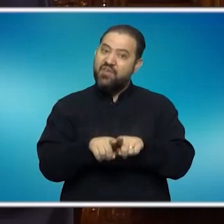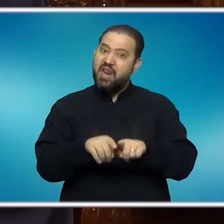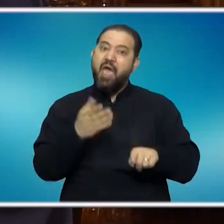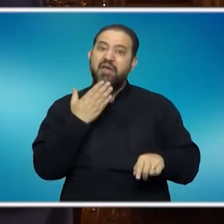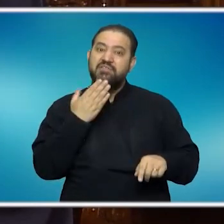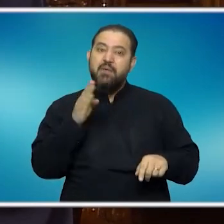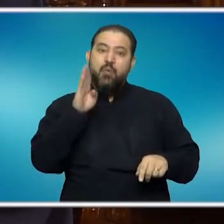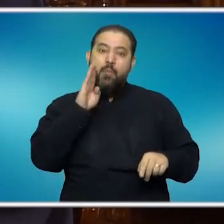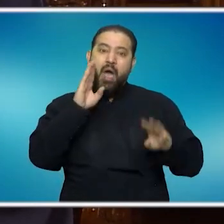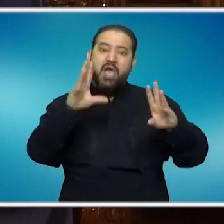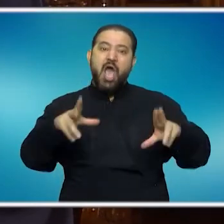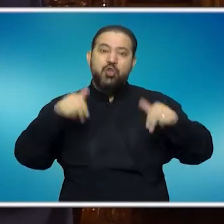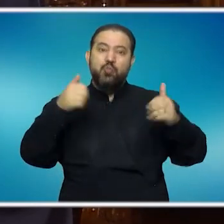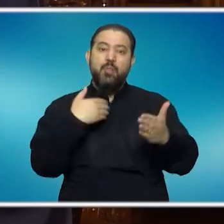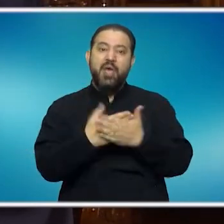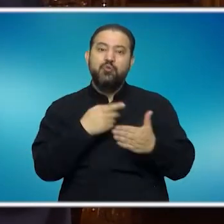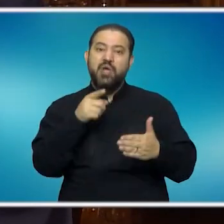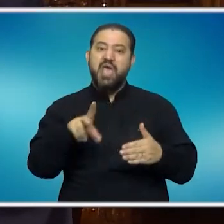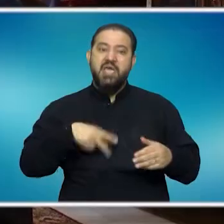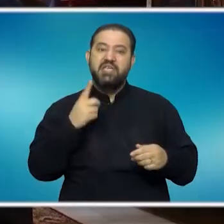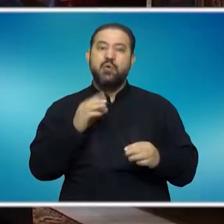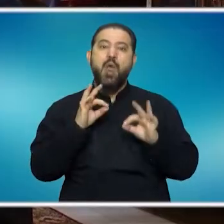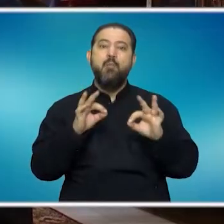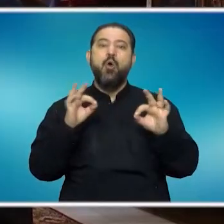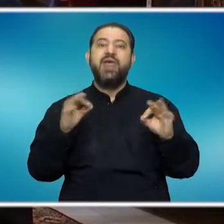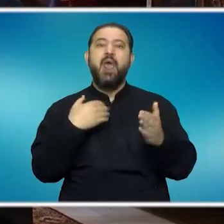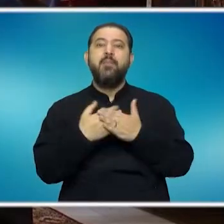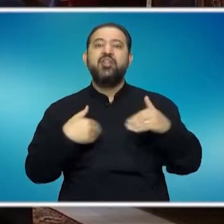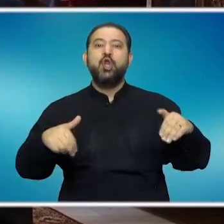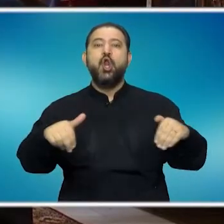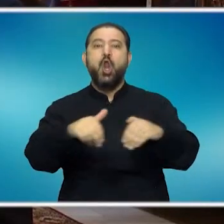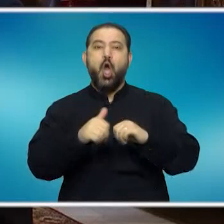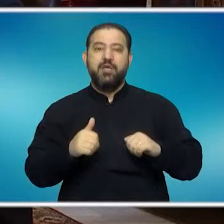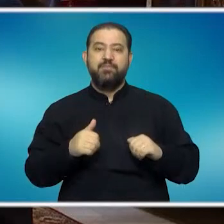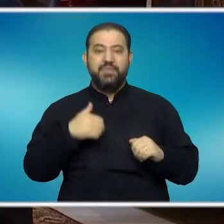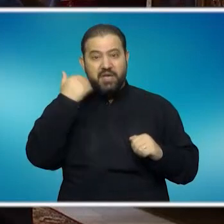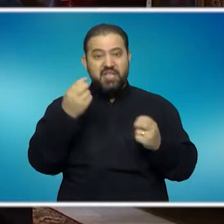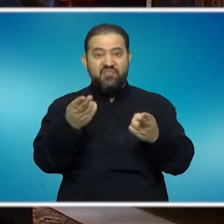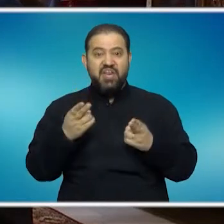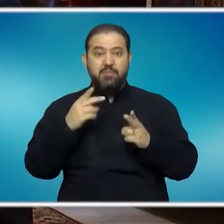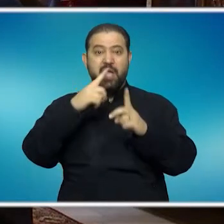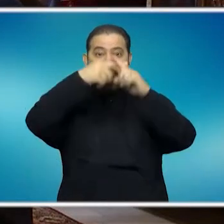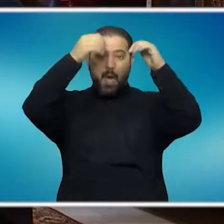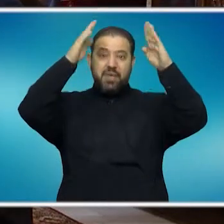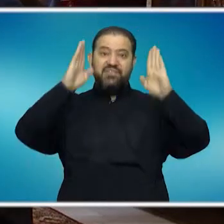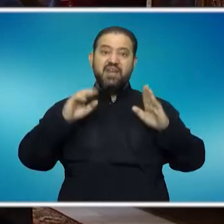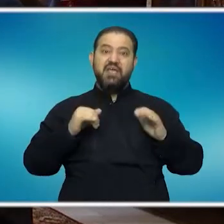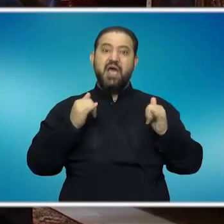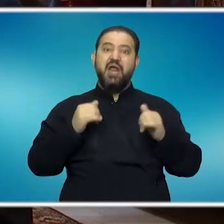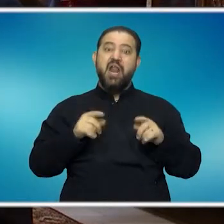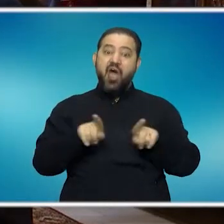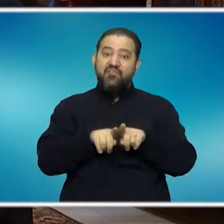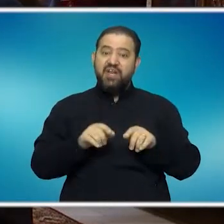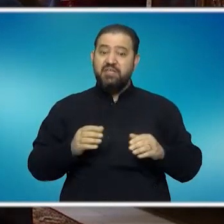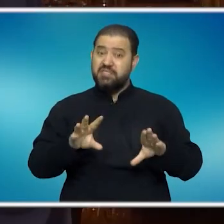că este modelul nostru în ceea ce se cheamă mântuirea sau îndreptarea noastră, mântuirea subiectivă. Când venim la biserică să avem